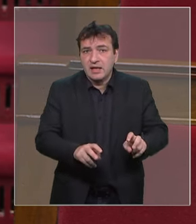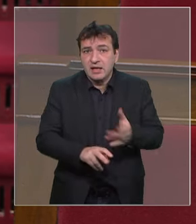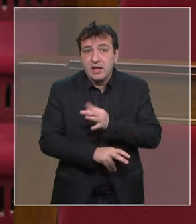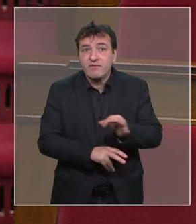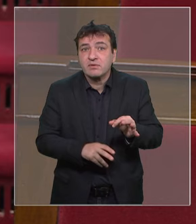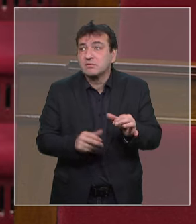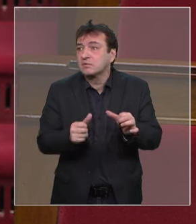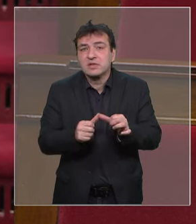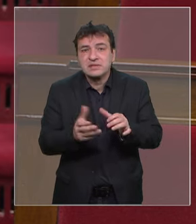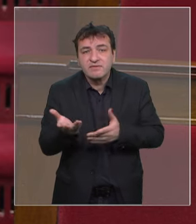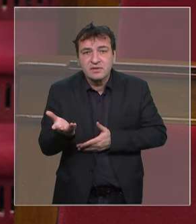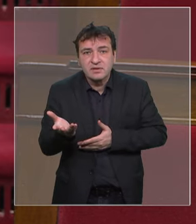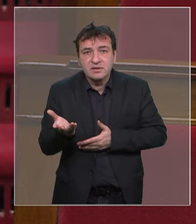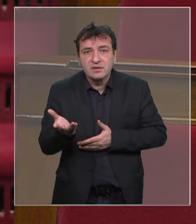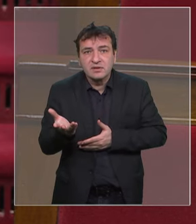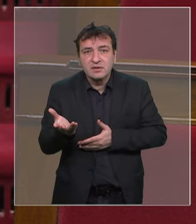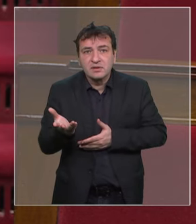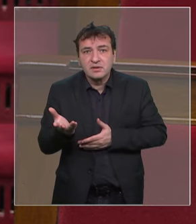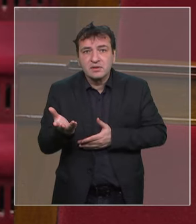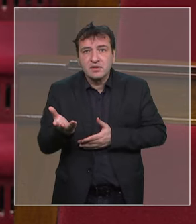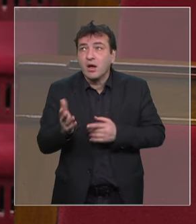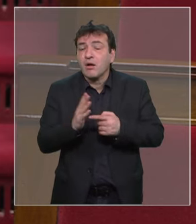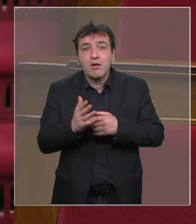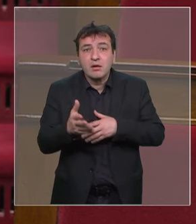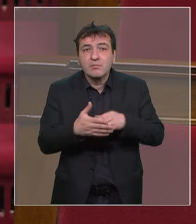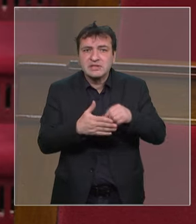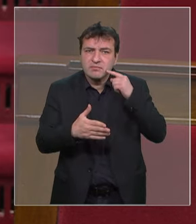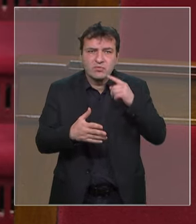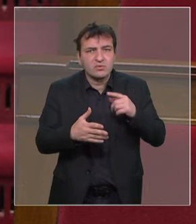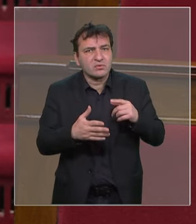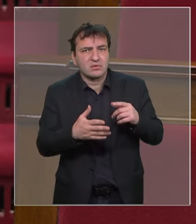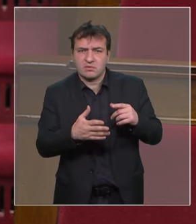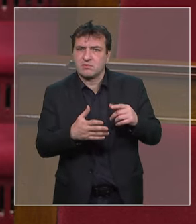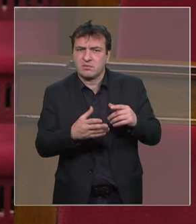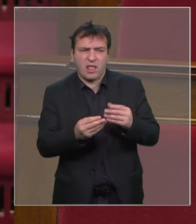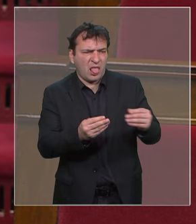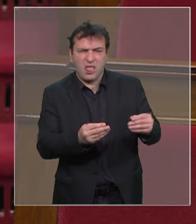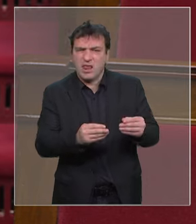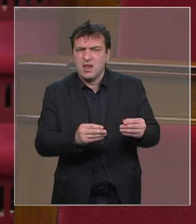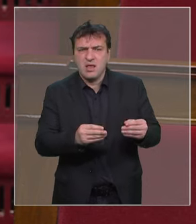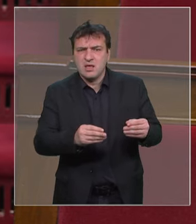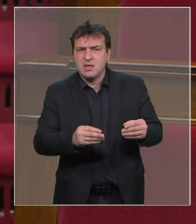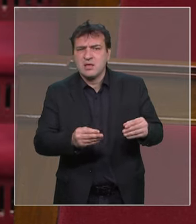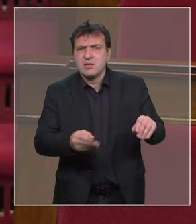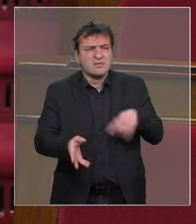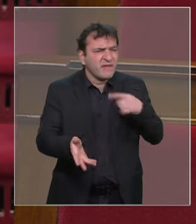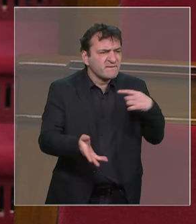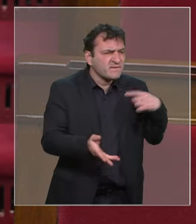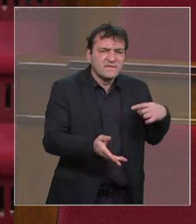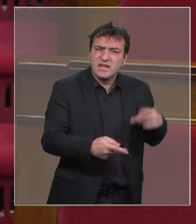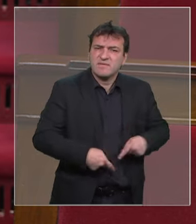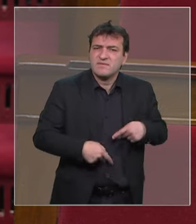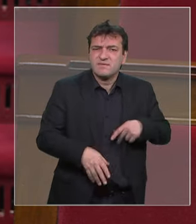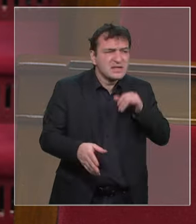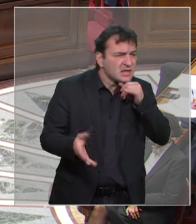prendra? Quand est-ce que la France prendra sa part pour l'arrêt des massacres inhumains qui touchent des vies innocentes? J'ai commencé avec Madiba, je